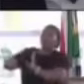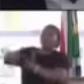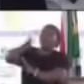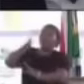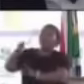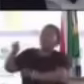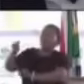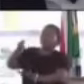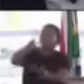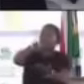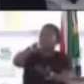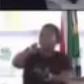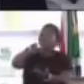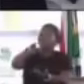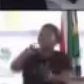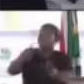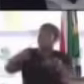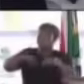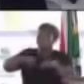sinenhlahla ke